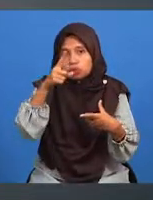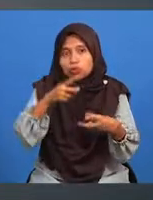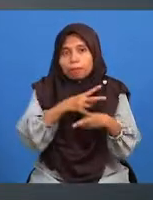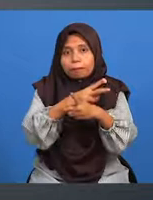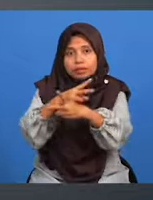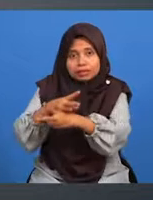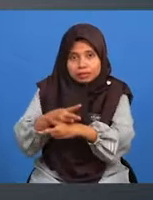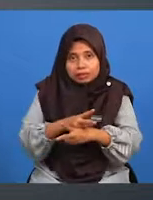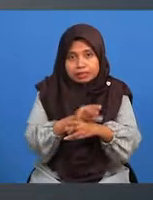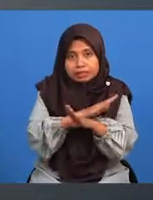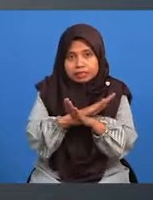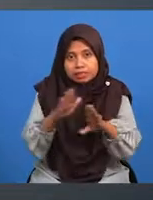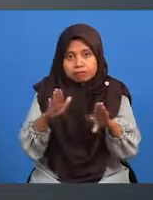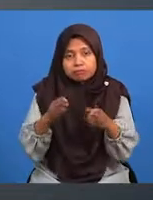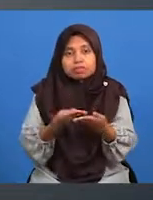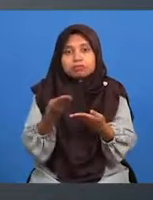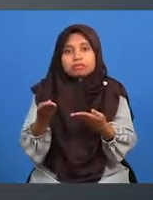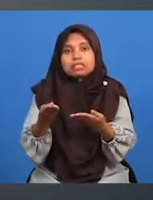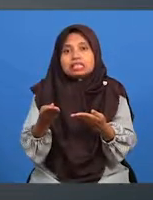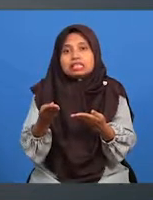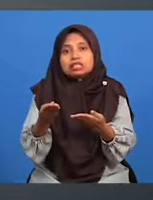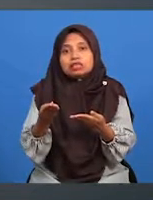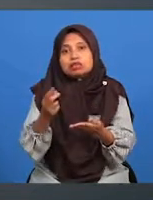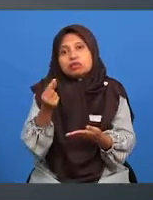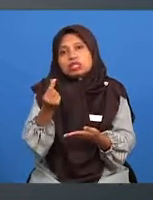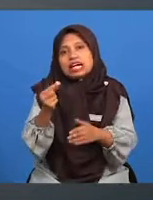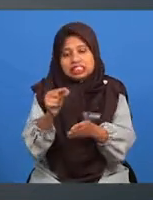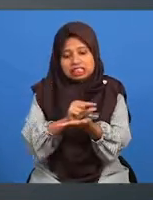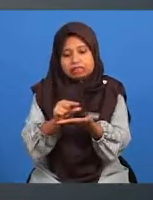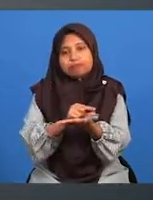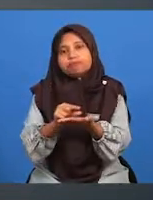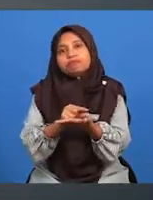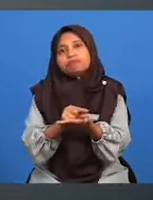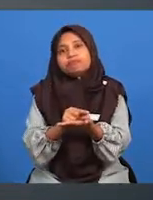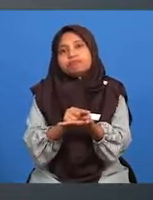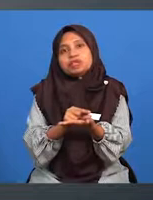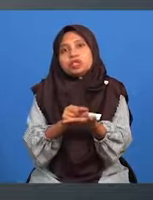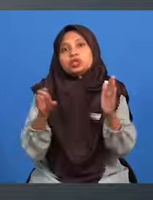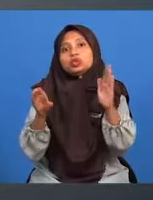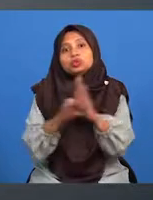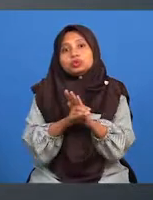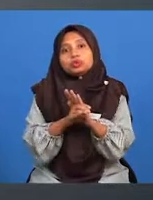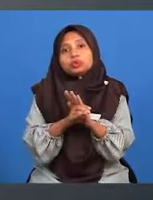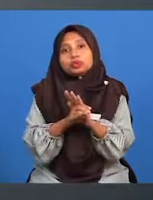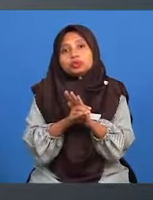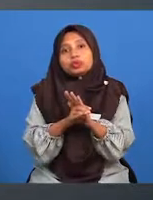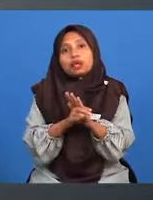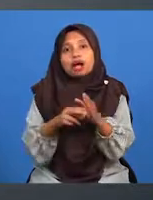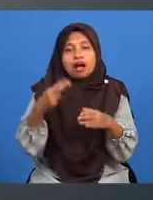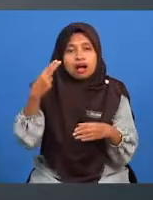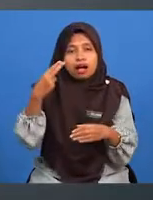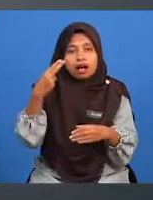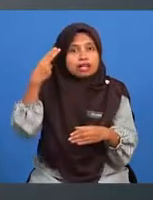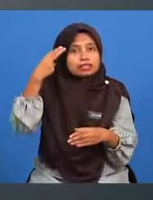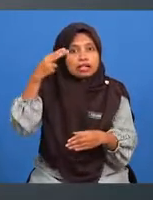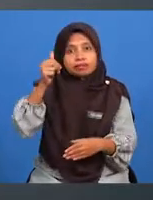menjaganya tanpa diberikan upah. Contoh al-Wadi'ah ialah Hasan